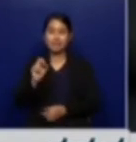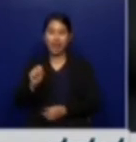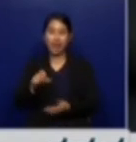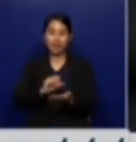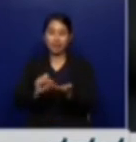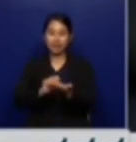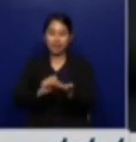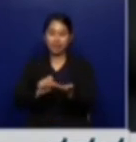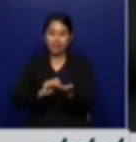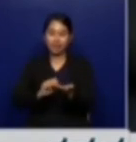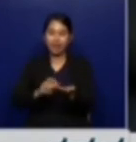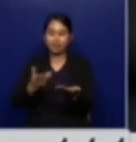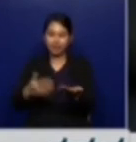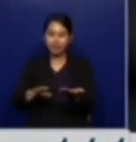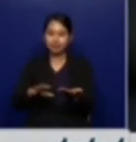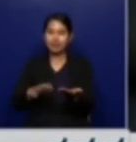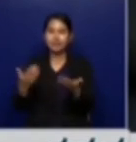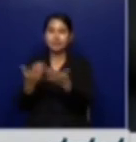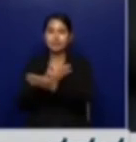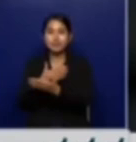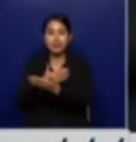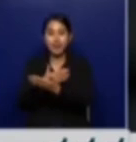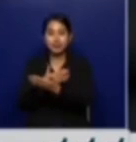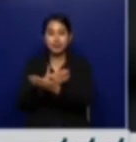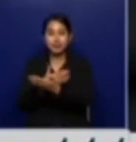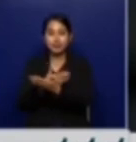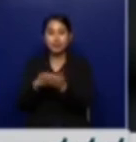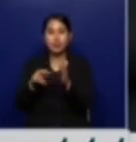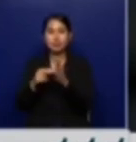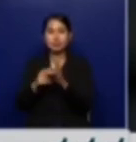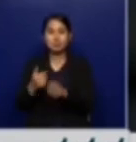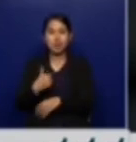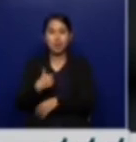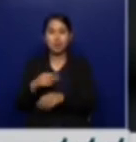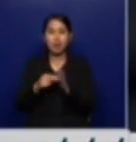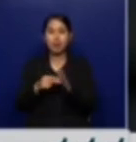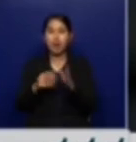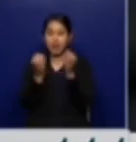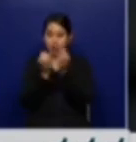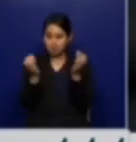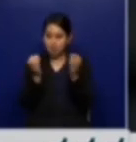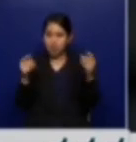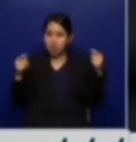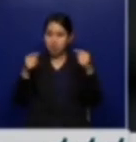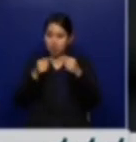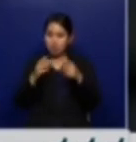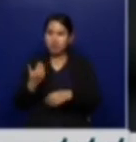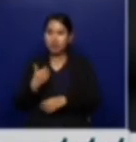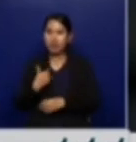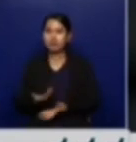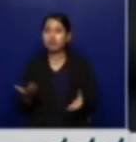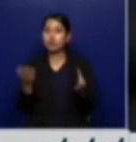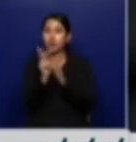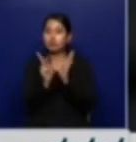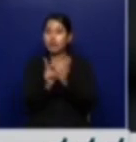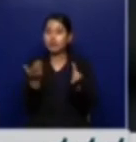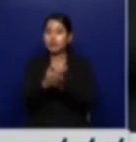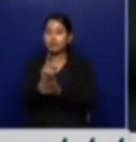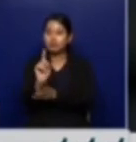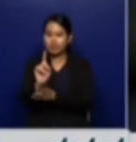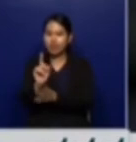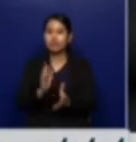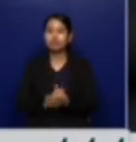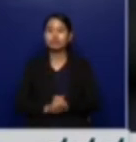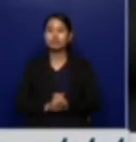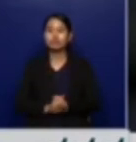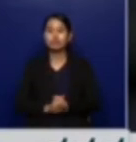การเหมือนปัจจุบันเนี่ยมันก็จะมีคำถามว่าชอบรัฐธรรมนูญไหมชอบด้วยกฎหมายฉบับใดถ้าจะเอากันอย่างนั้นนะครับ